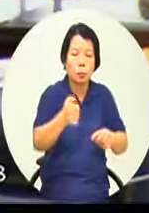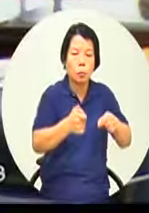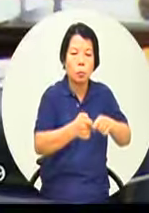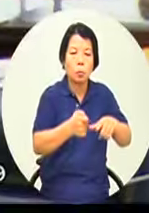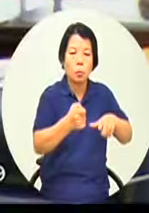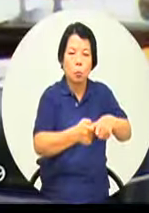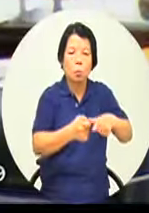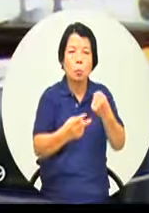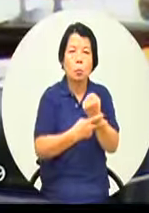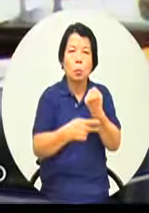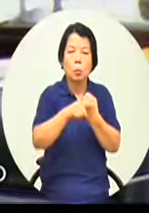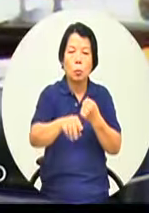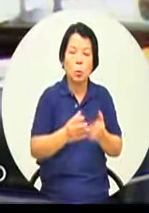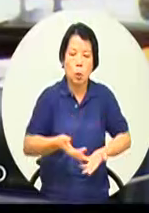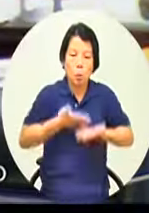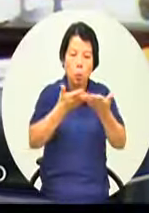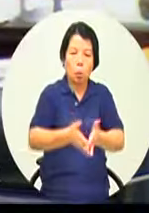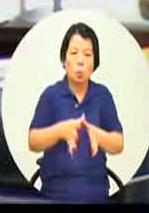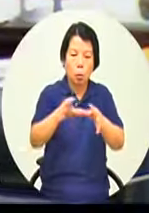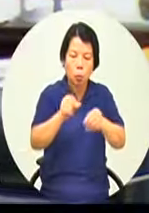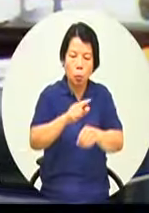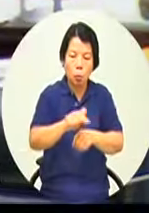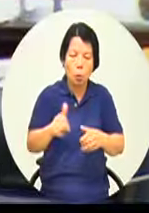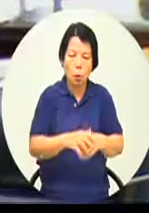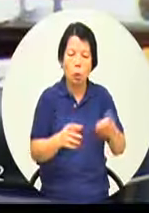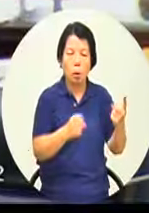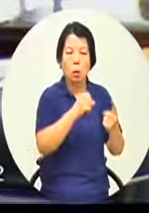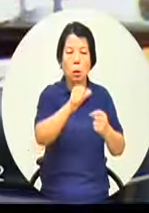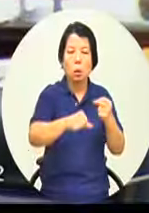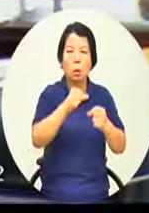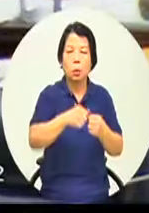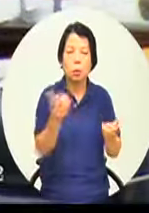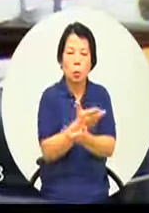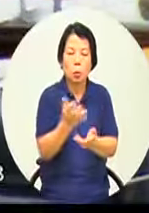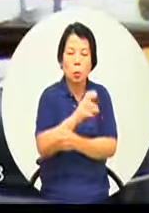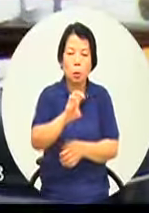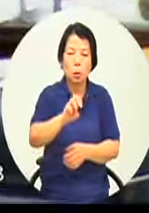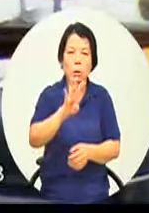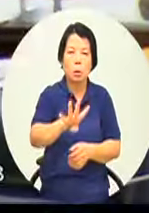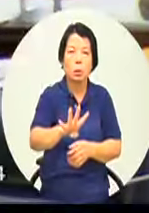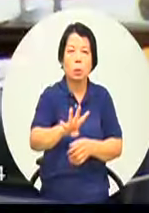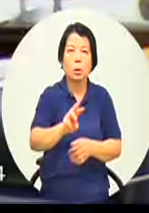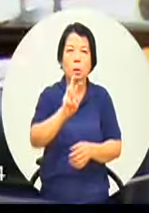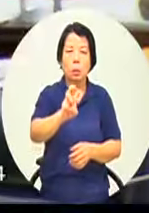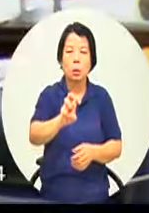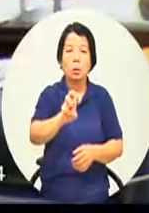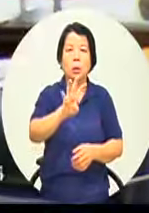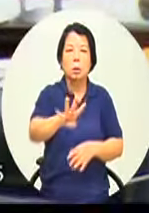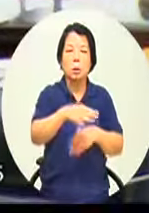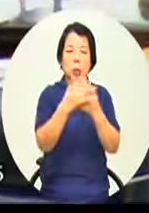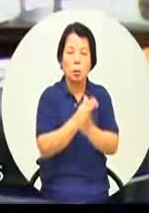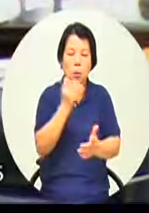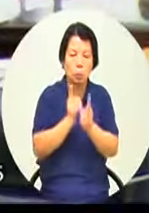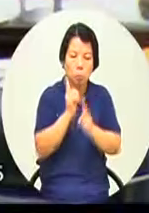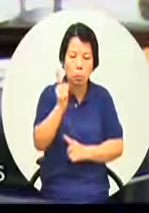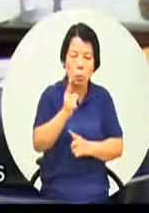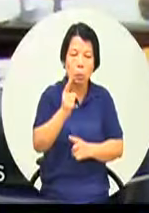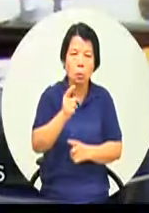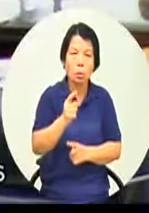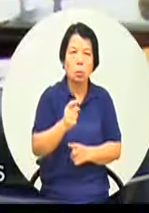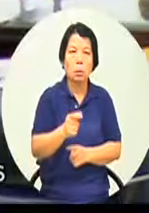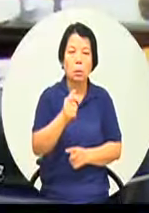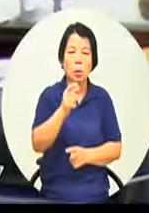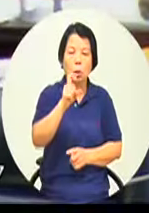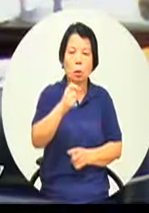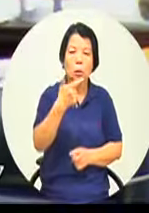哎呀，先看了一下你们提供的资料，105年你们预计汰换34公里，差了16公里哦。这16公里，坦